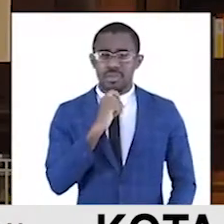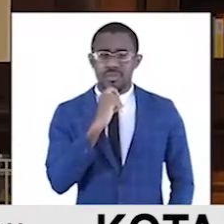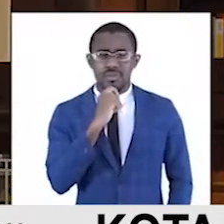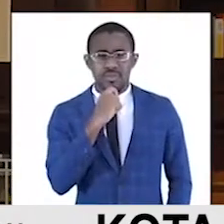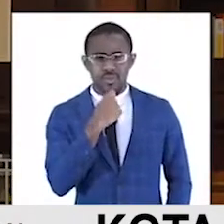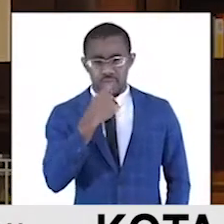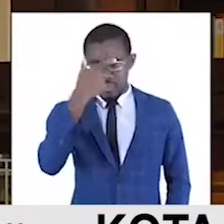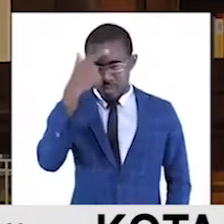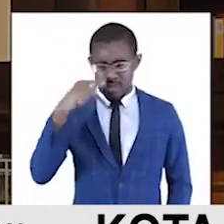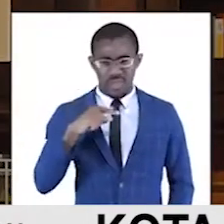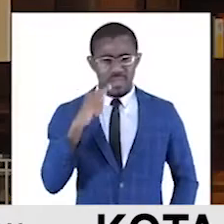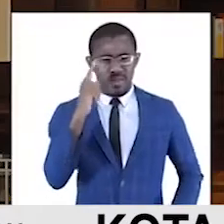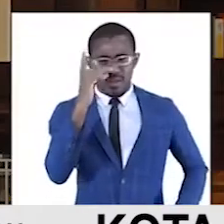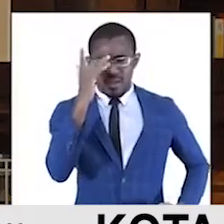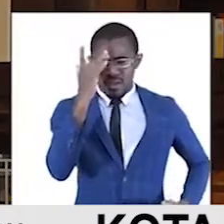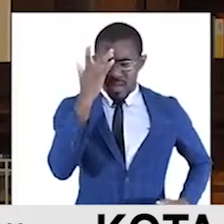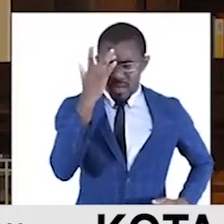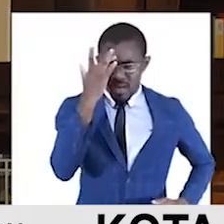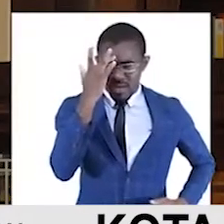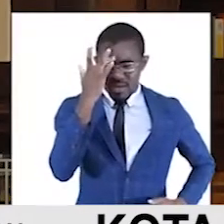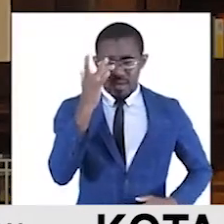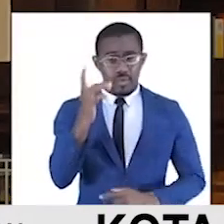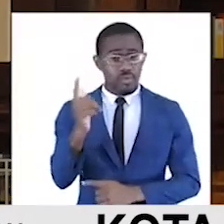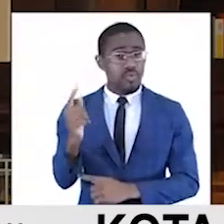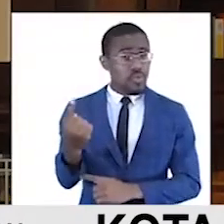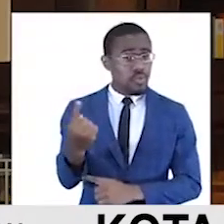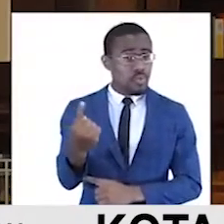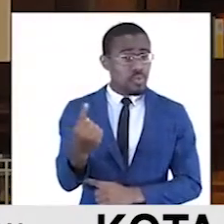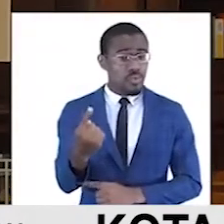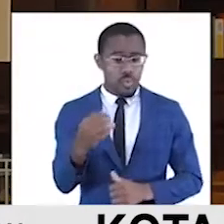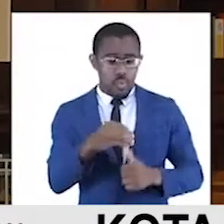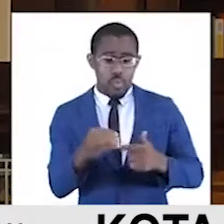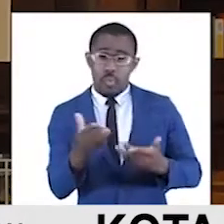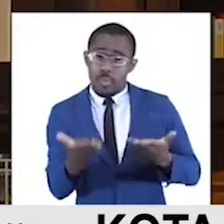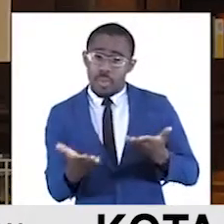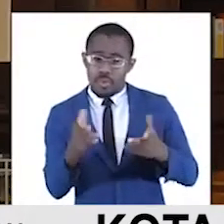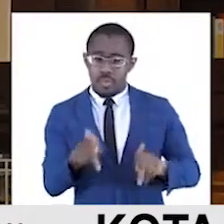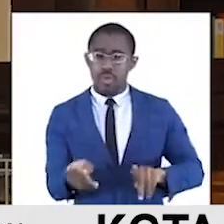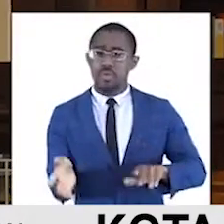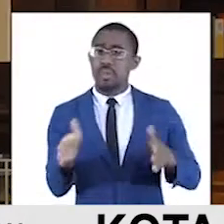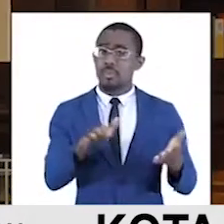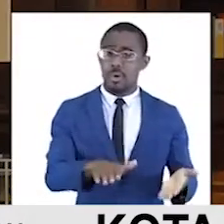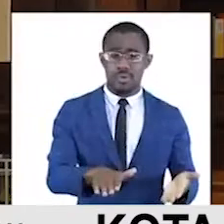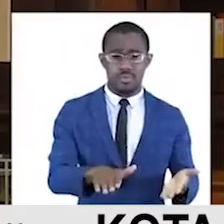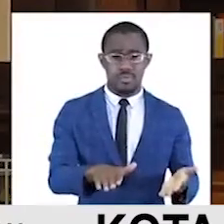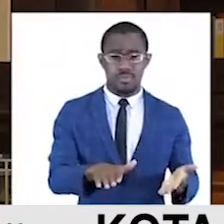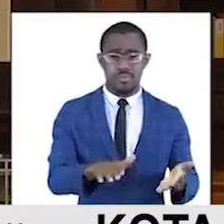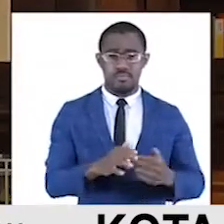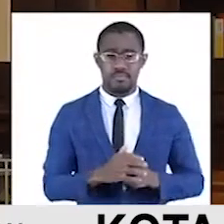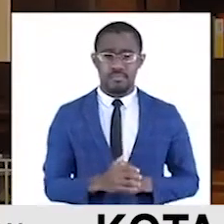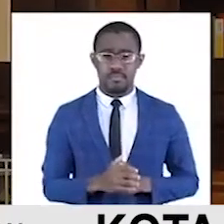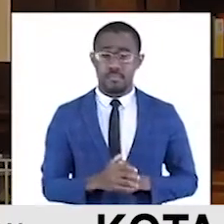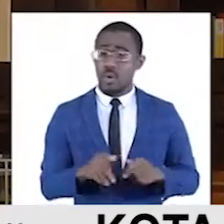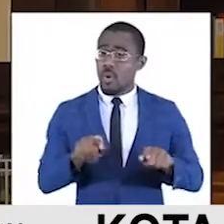te mbaya ya mina beka mambuka wa mini ya mahakwe. Na behaji ya bekoko behaji mene bebe